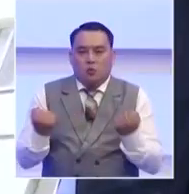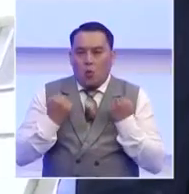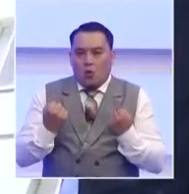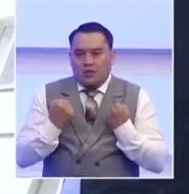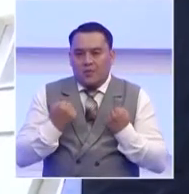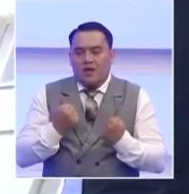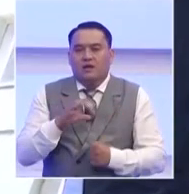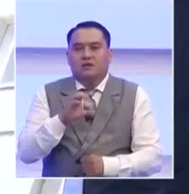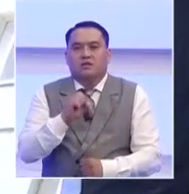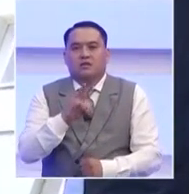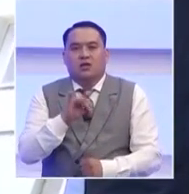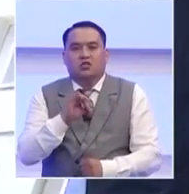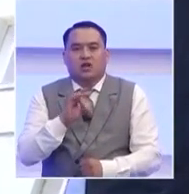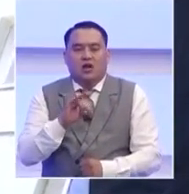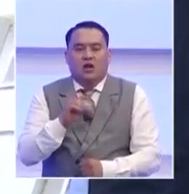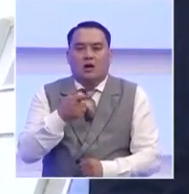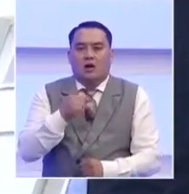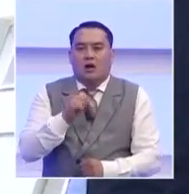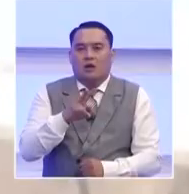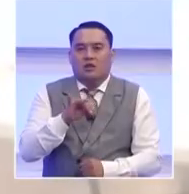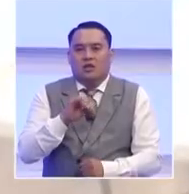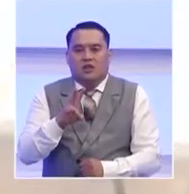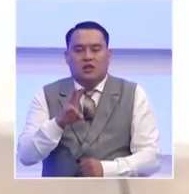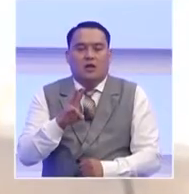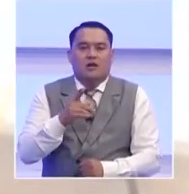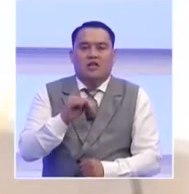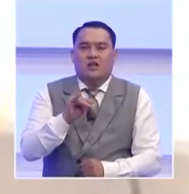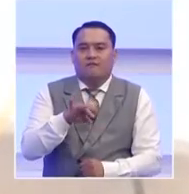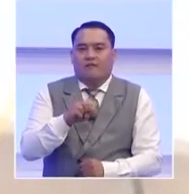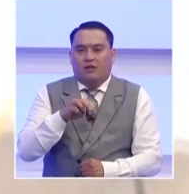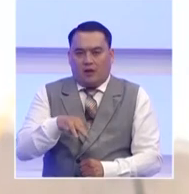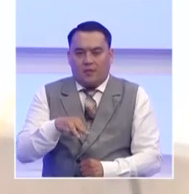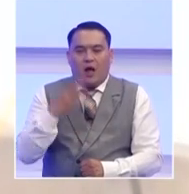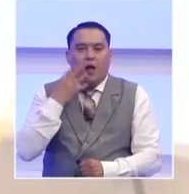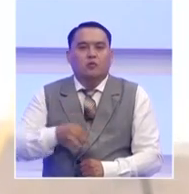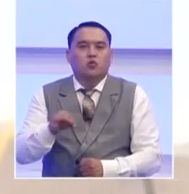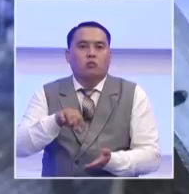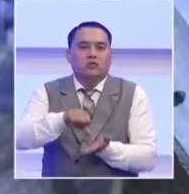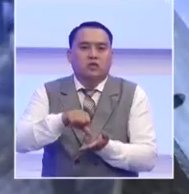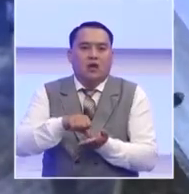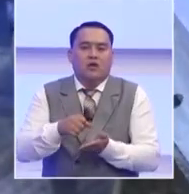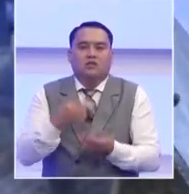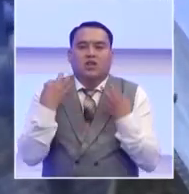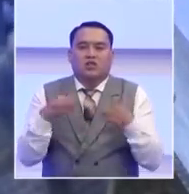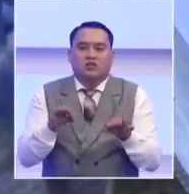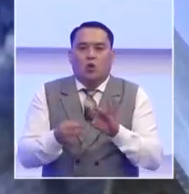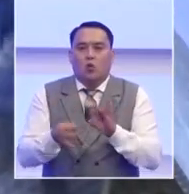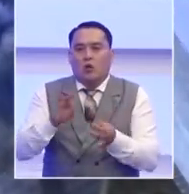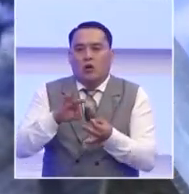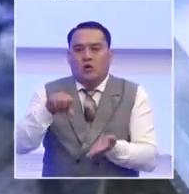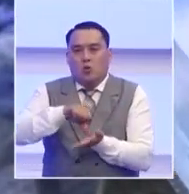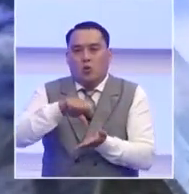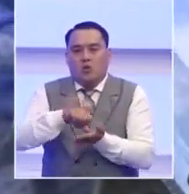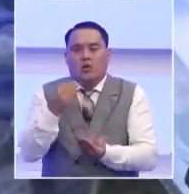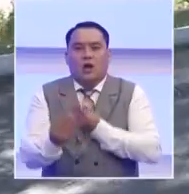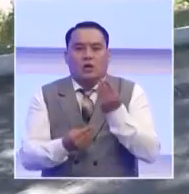класса Санжар Мусаев, Денис Ганькин и Ильфат Абдулин. Представители Алматинской области в прошлом году завоевали лицензии на участие в